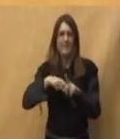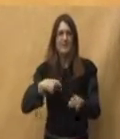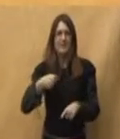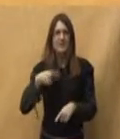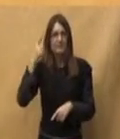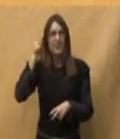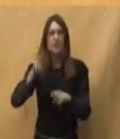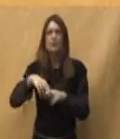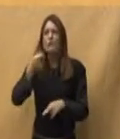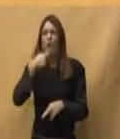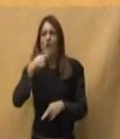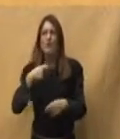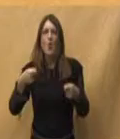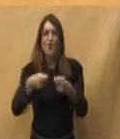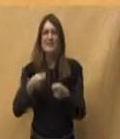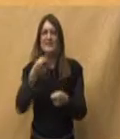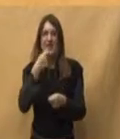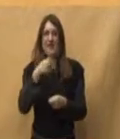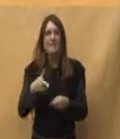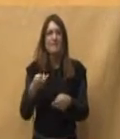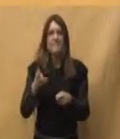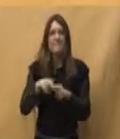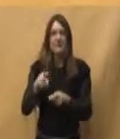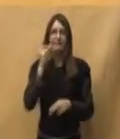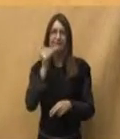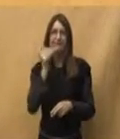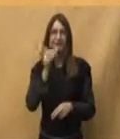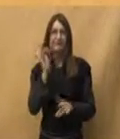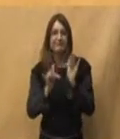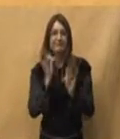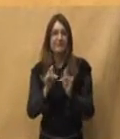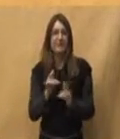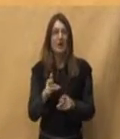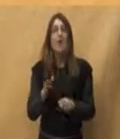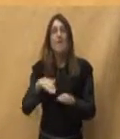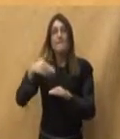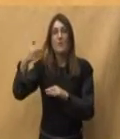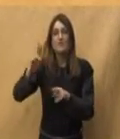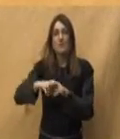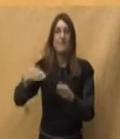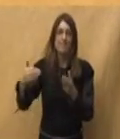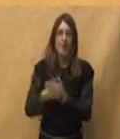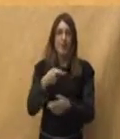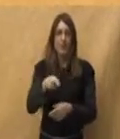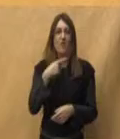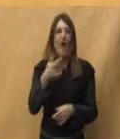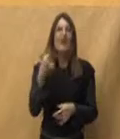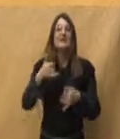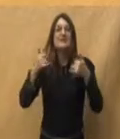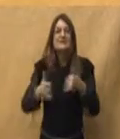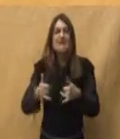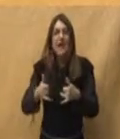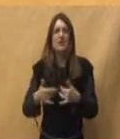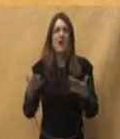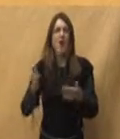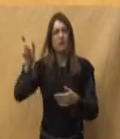govoriti o hrani, sad smo dotaknuli malo ove oštrije stvari na kojima ćemo se malo i vratiti, na koje ćemo se vratiti, ali sada kao